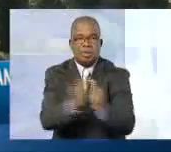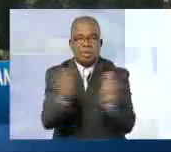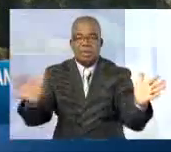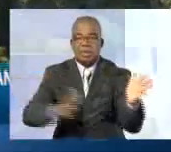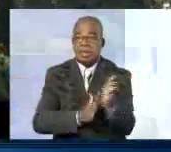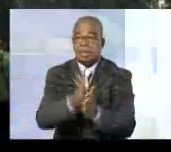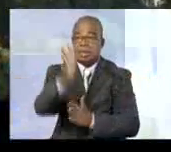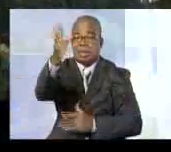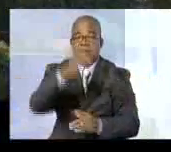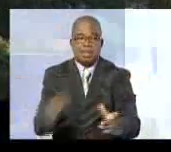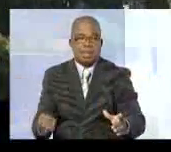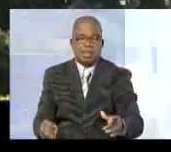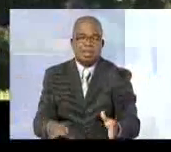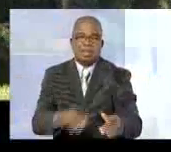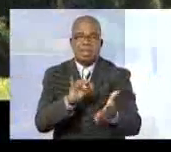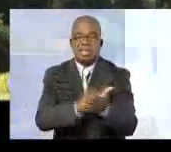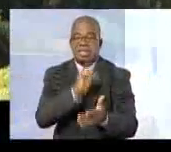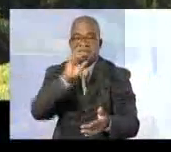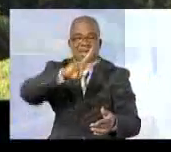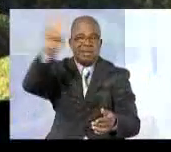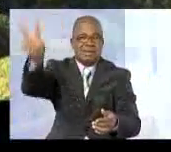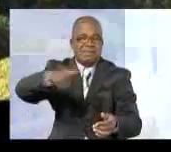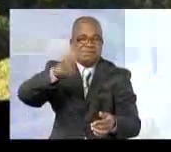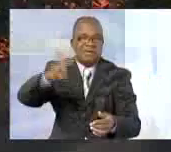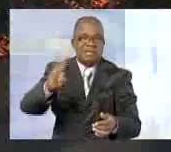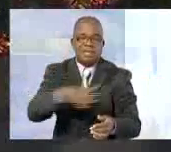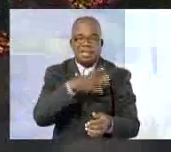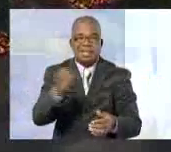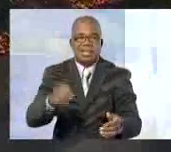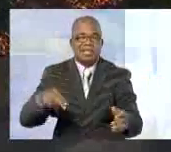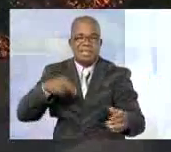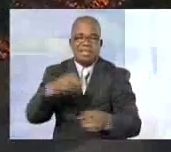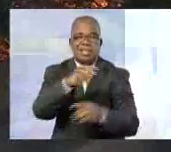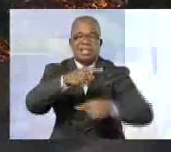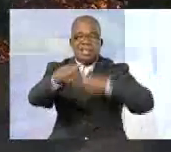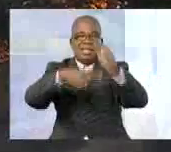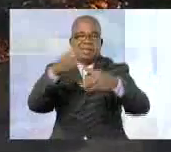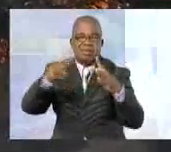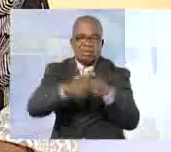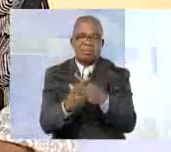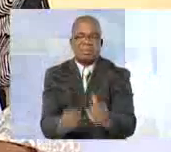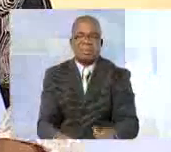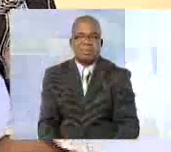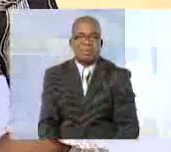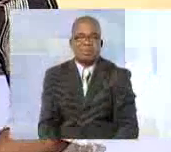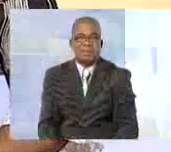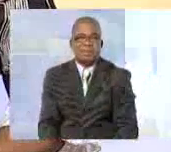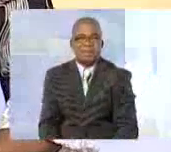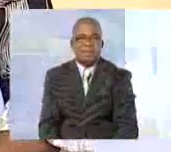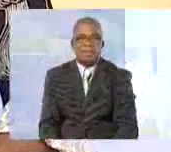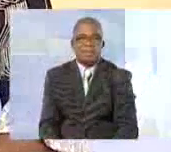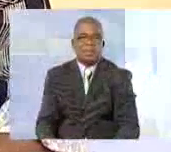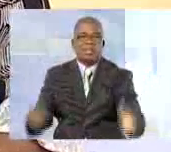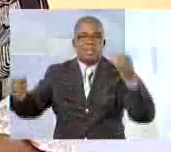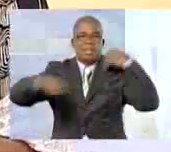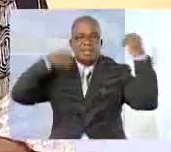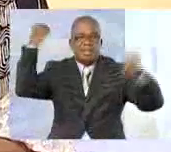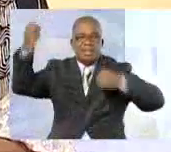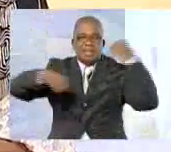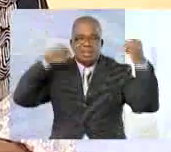lancement de cette campagne aura lieu ce vendredi dans la forêt classée de Kassa, dans le département de Tiassali. En sport,